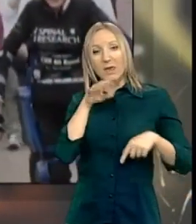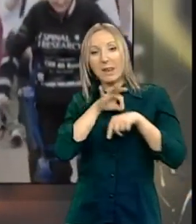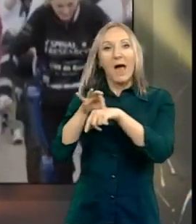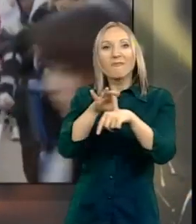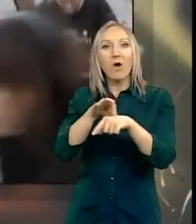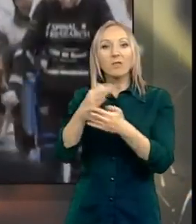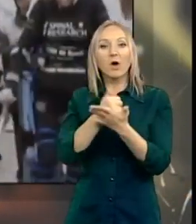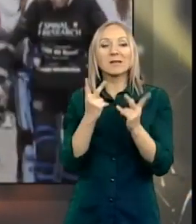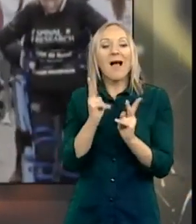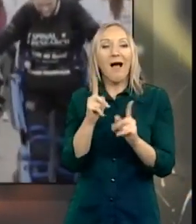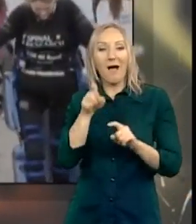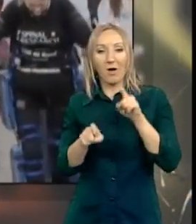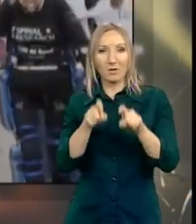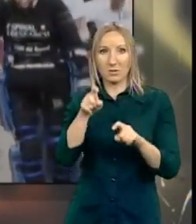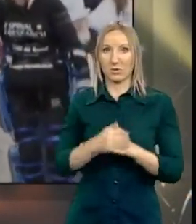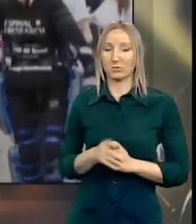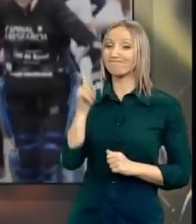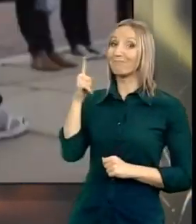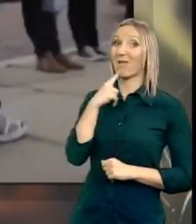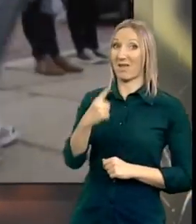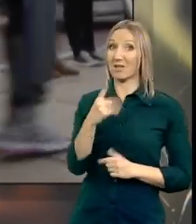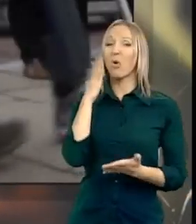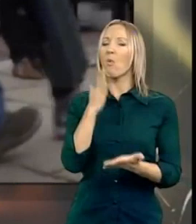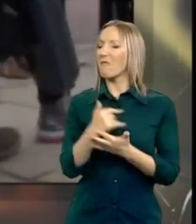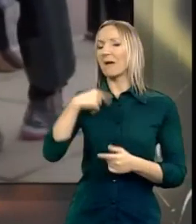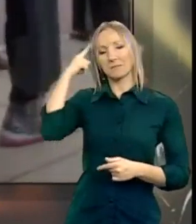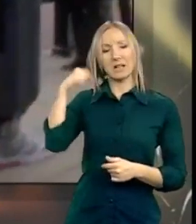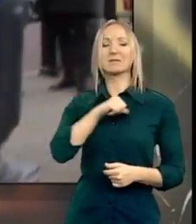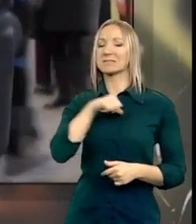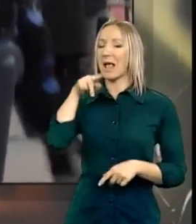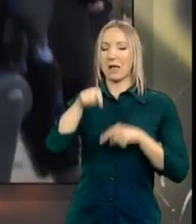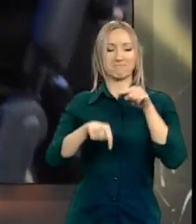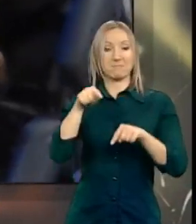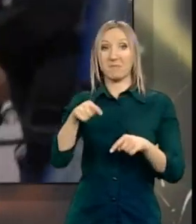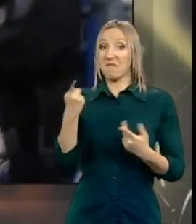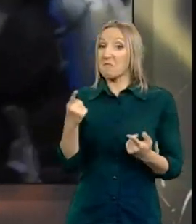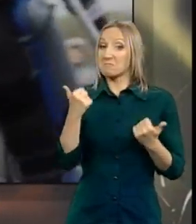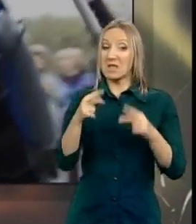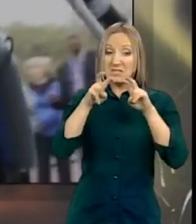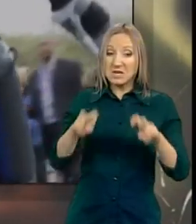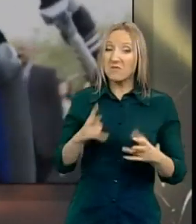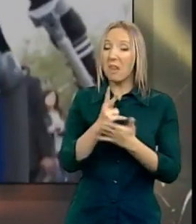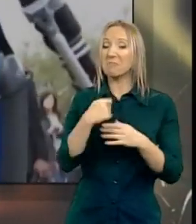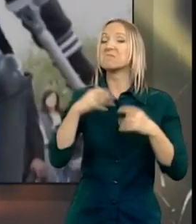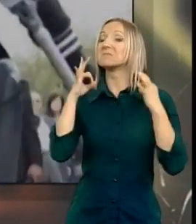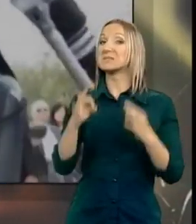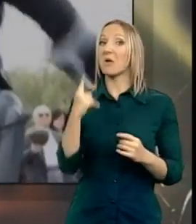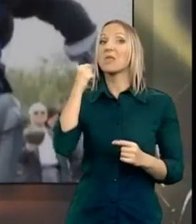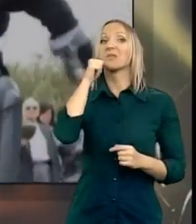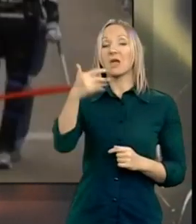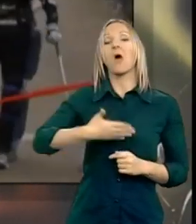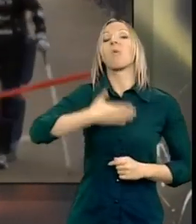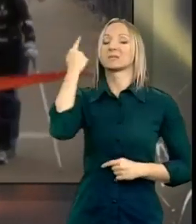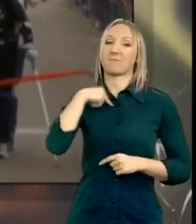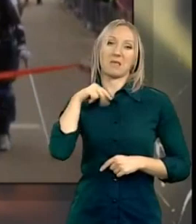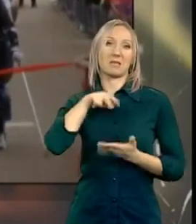kreće. Uvijek sam mislila da ću ponovo stati na noge. S obzirom na napredak istraživanja, uvidjena sam da ću jednog dana uspjeti da